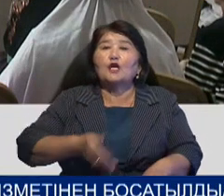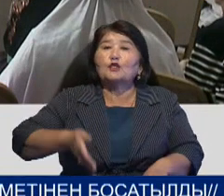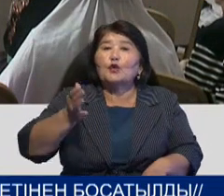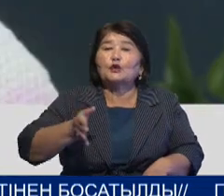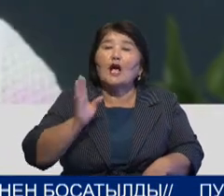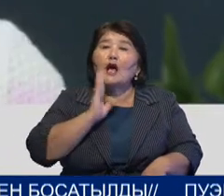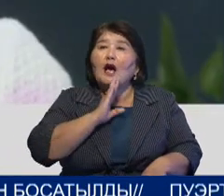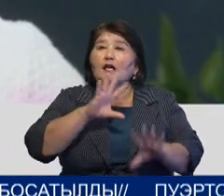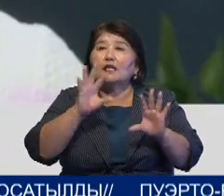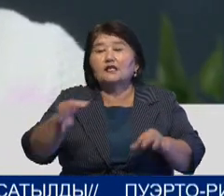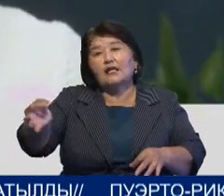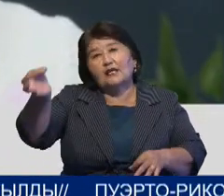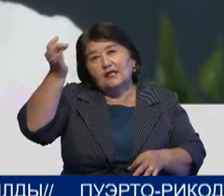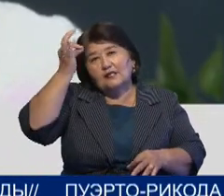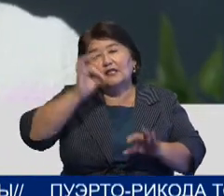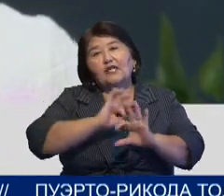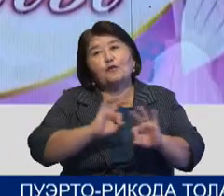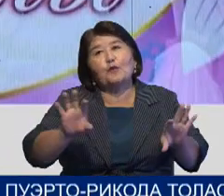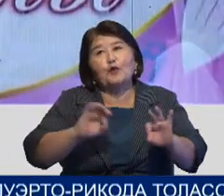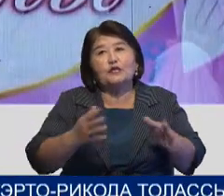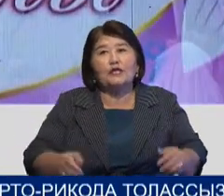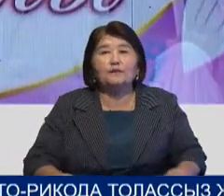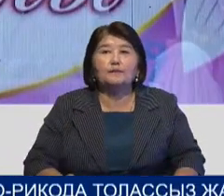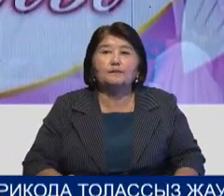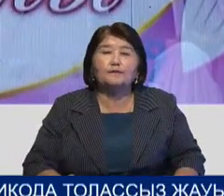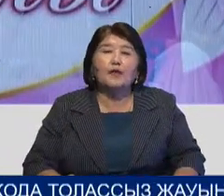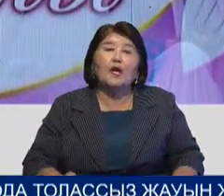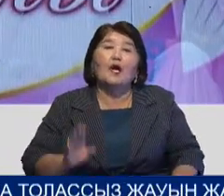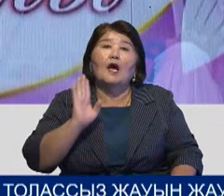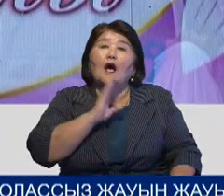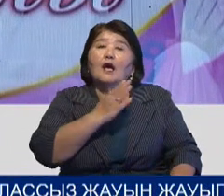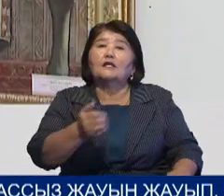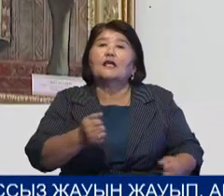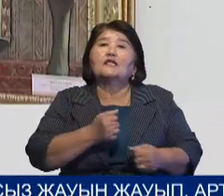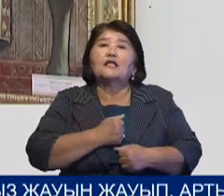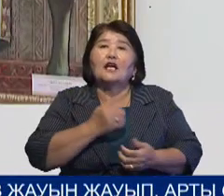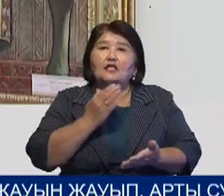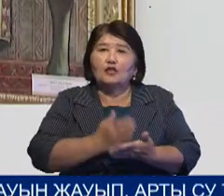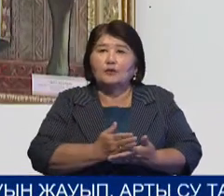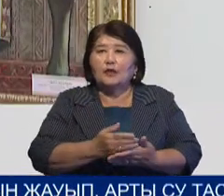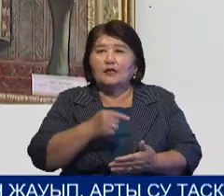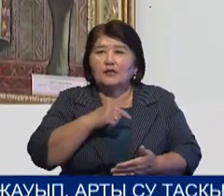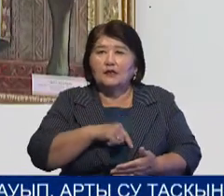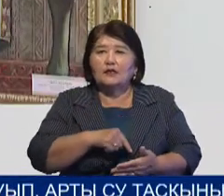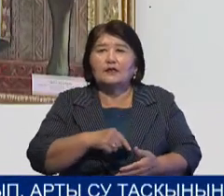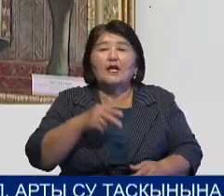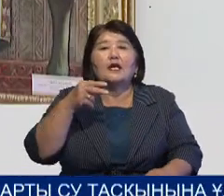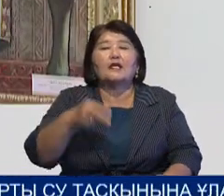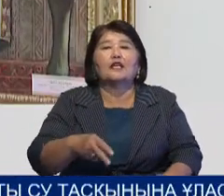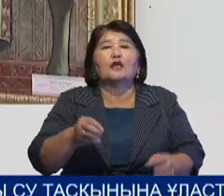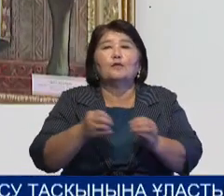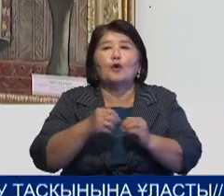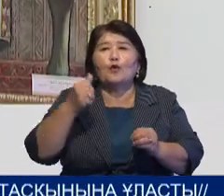алғандар ана жайлы жылы естеліктерімен бөлісті. Анаға деген сағынышым бар. Мысалы, ішімде жүрген 2010